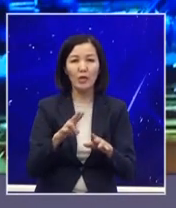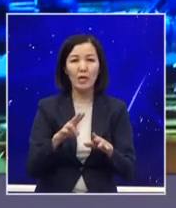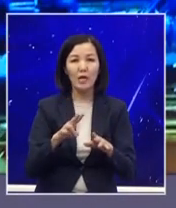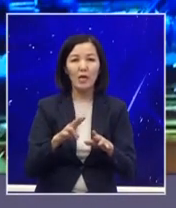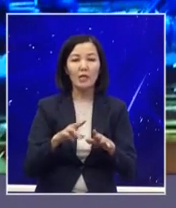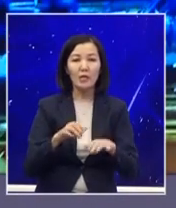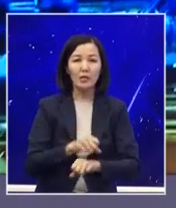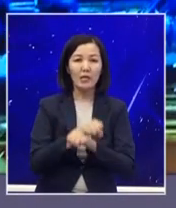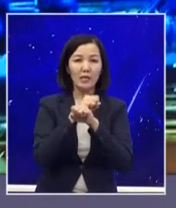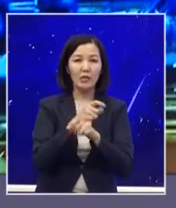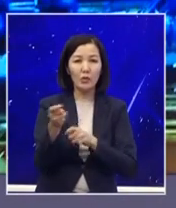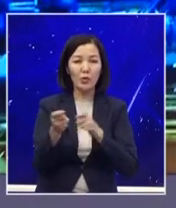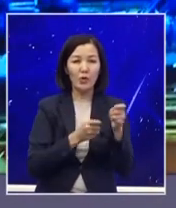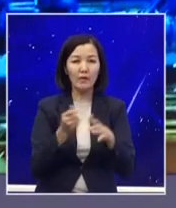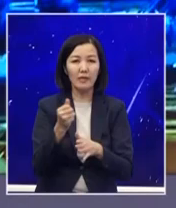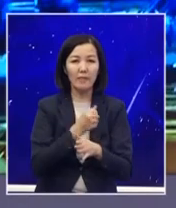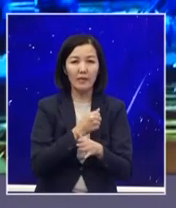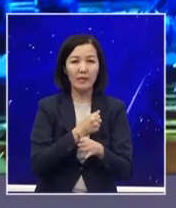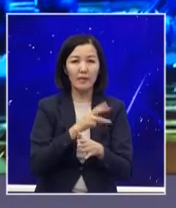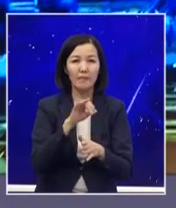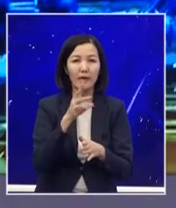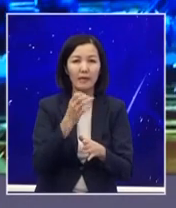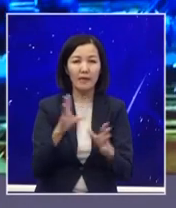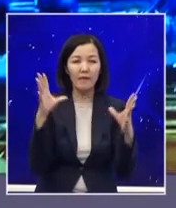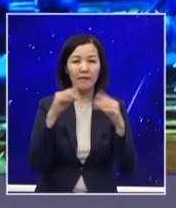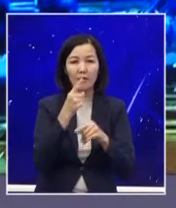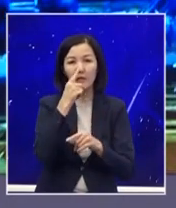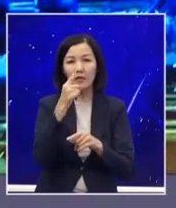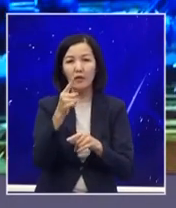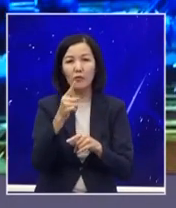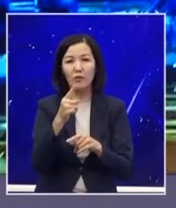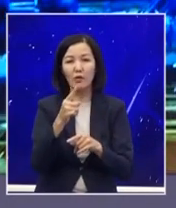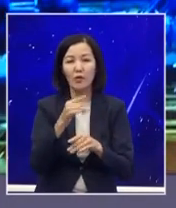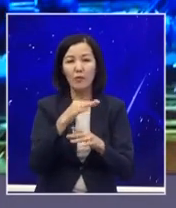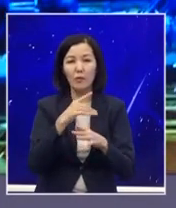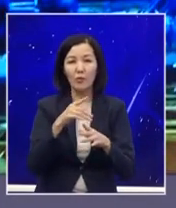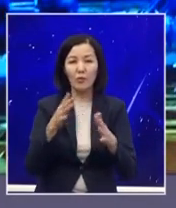джунгарского нашествия руководил ополчением рода Матай, виден далеко за сотни метров.